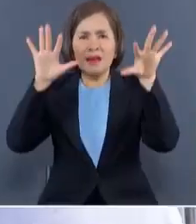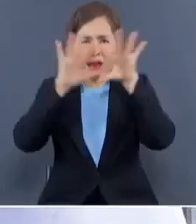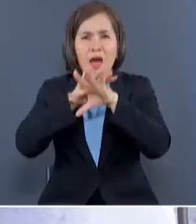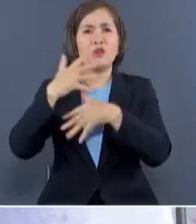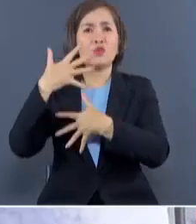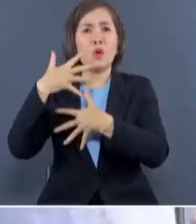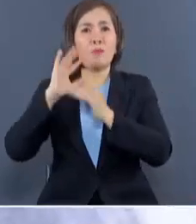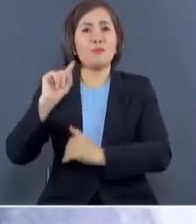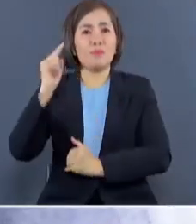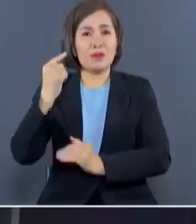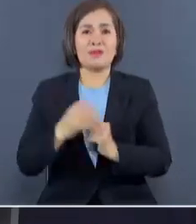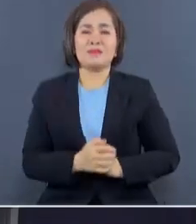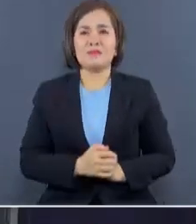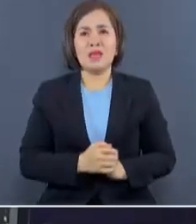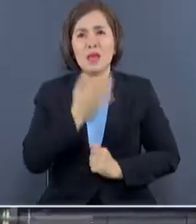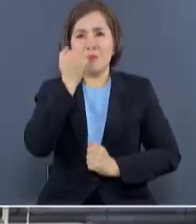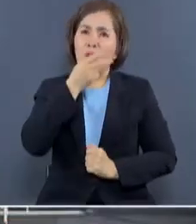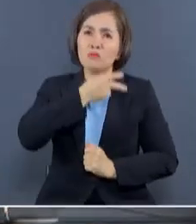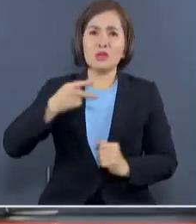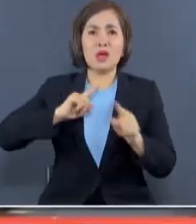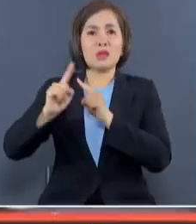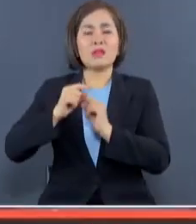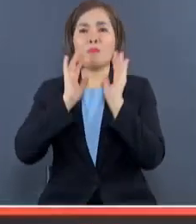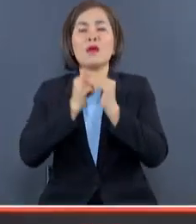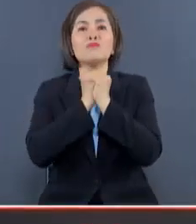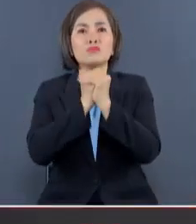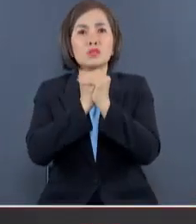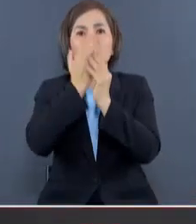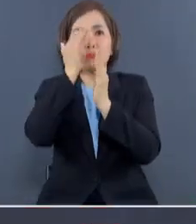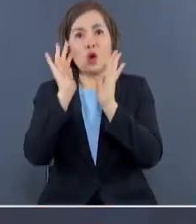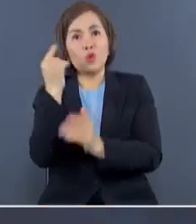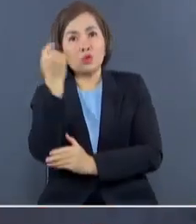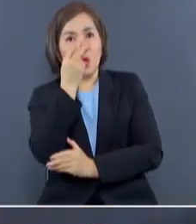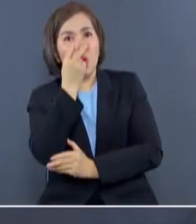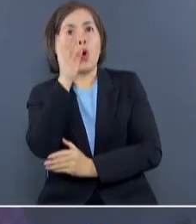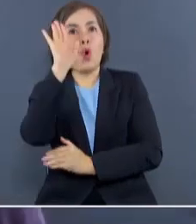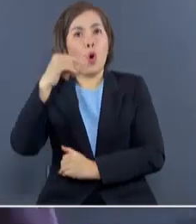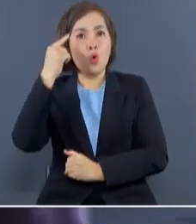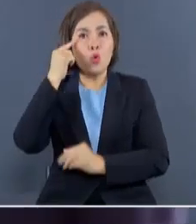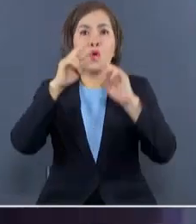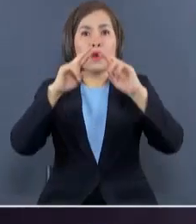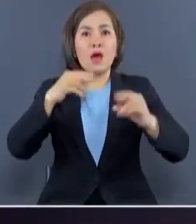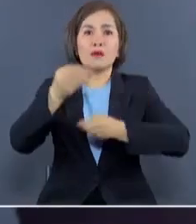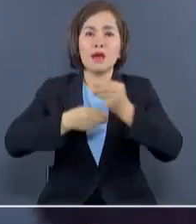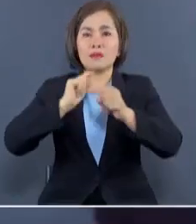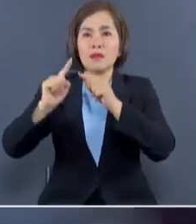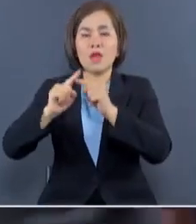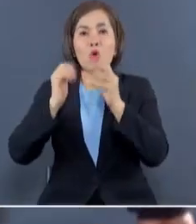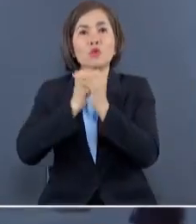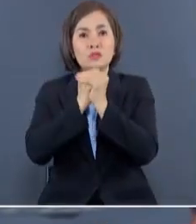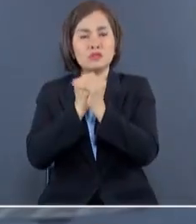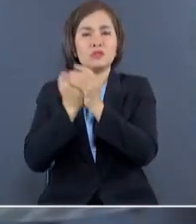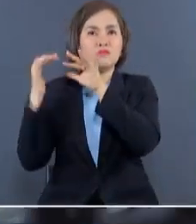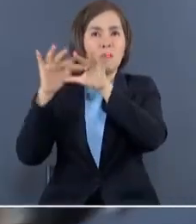เป็นเยาวราชยุคใหม่เห็นไหมฮะตัวอักษรภาษาจีนเนี่ยเพียบเลยเพื่อดึงดูดนักท่องเที่ยวบอกให้รู้ว่าเป็นร้านชาบูเป็นร้านหมาล่า